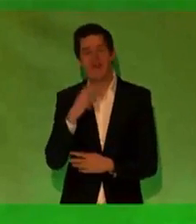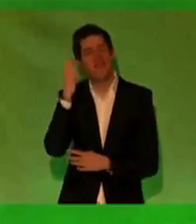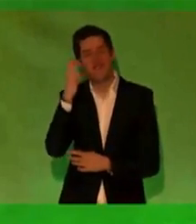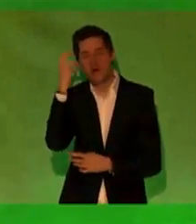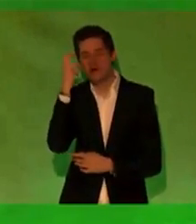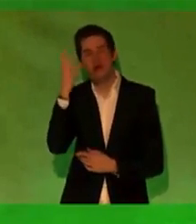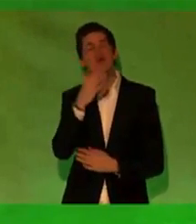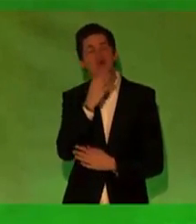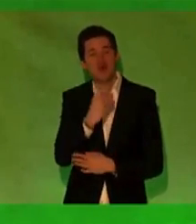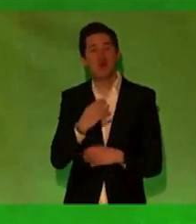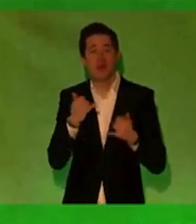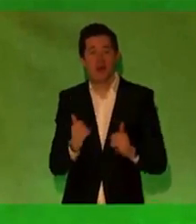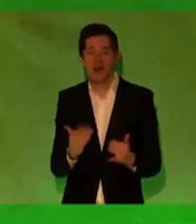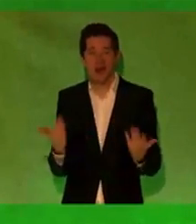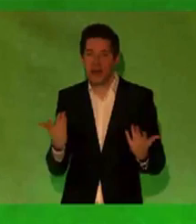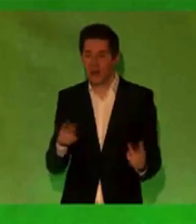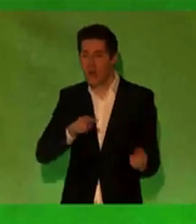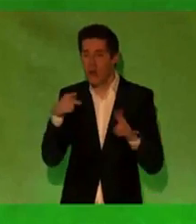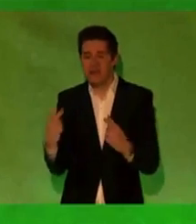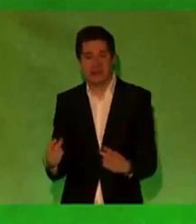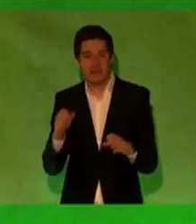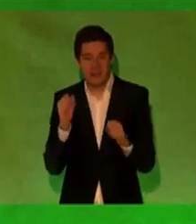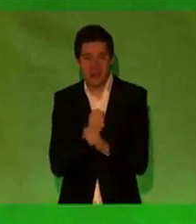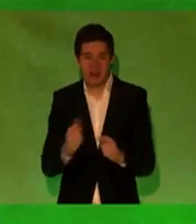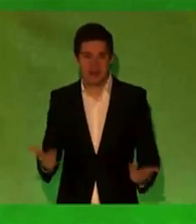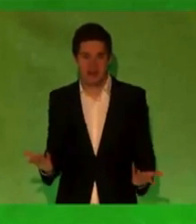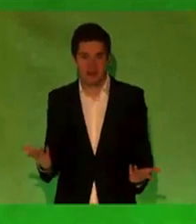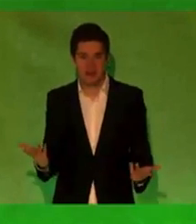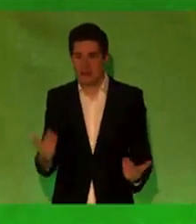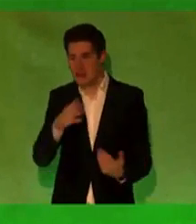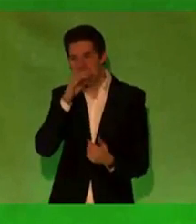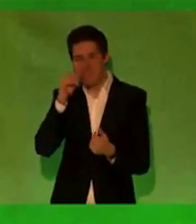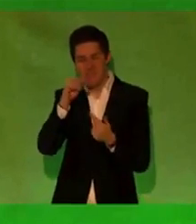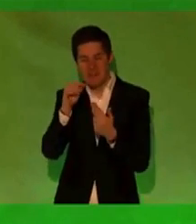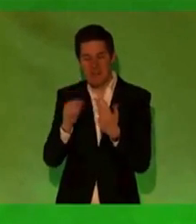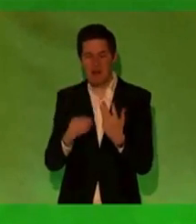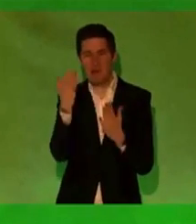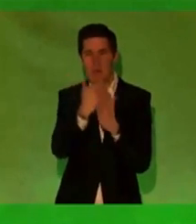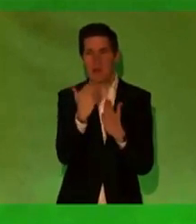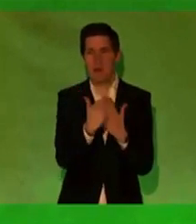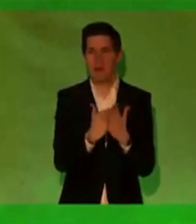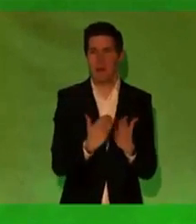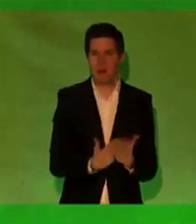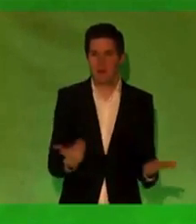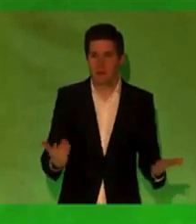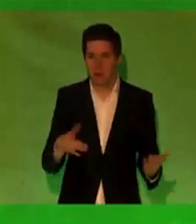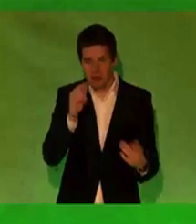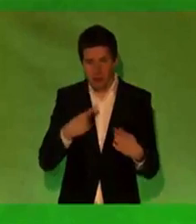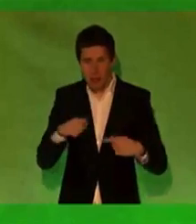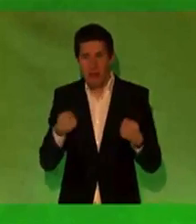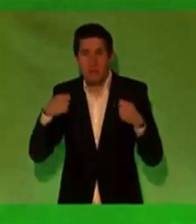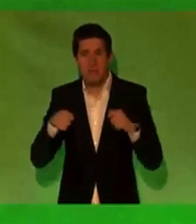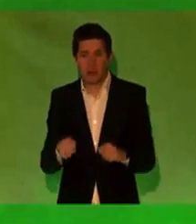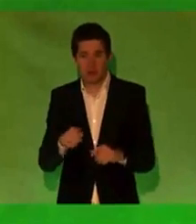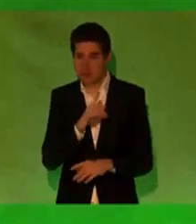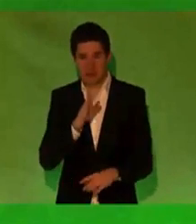paradiesisch ist, aber die so schnell einfach nicht umzusetzen ist. Da gibt es viele Restriktionen und da reicht auch kein Beschluss, sondern da muss